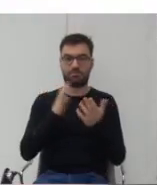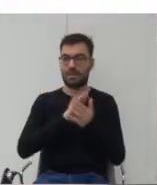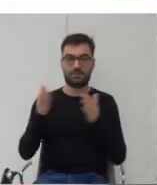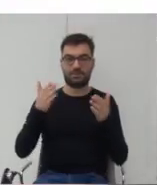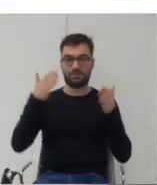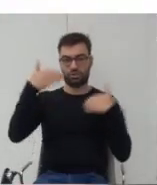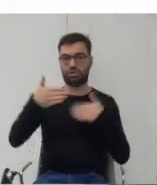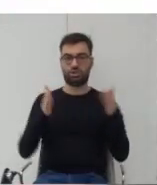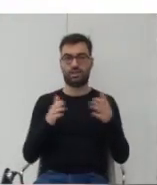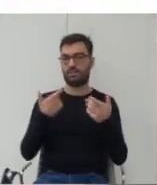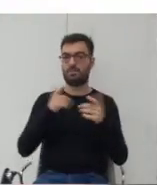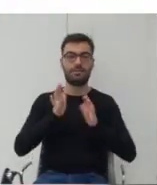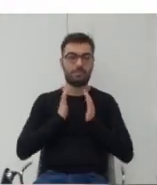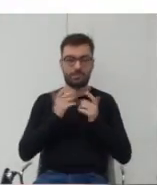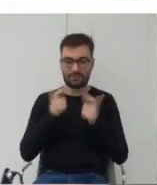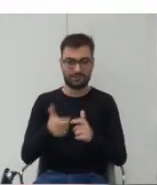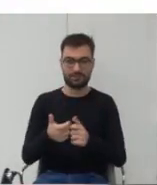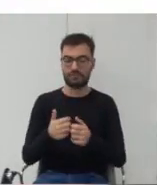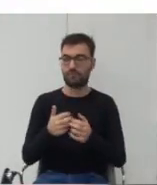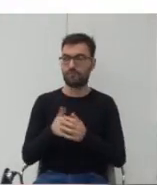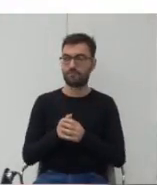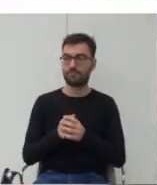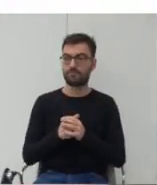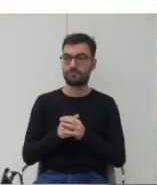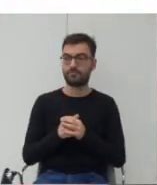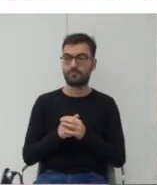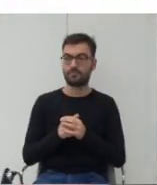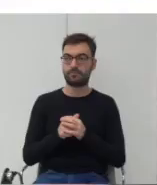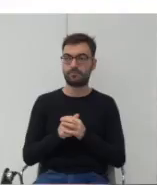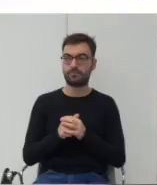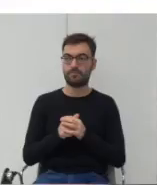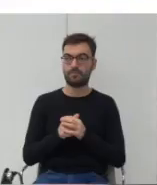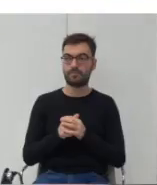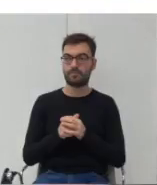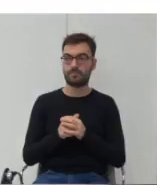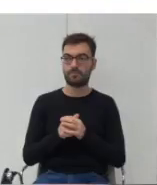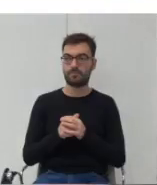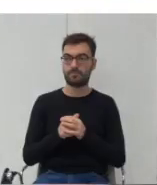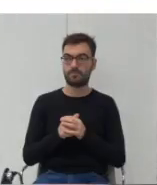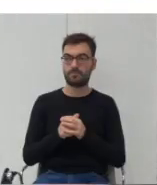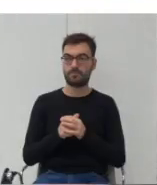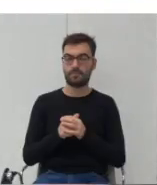no bez żadnego jakby zabezpieczenia. I